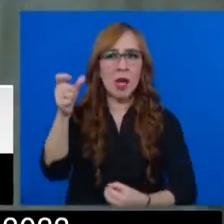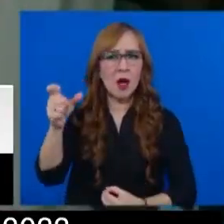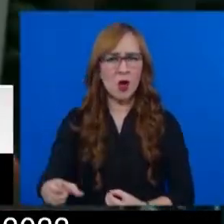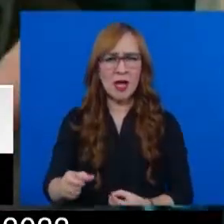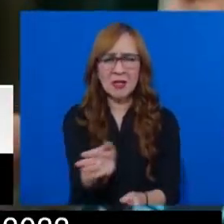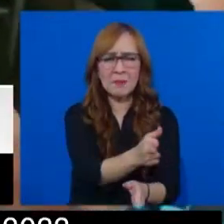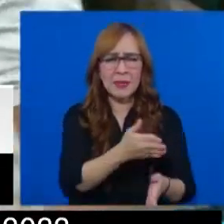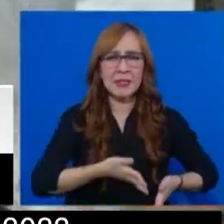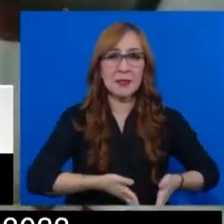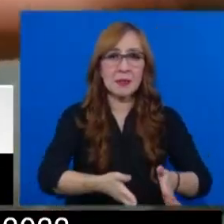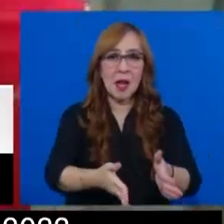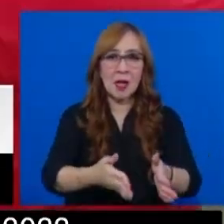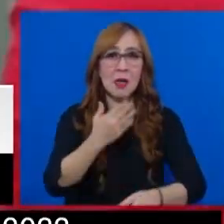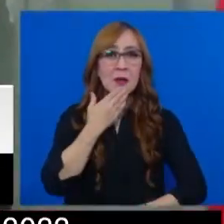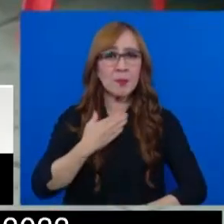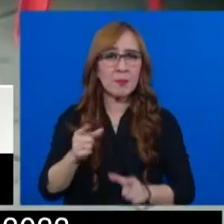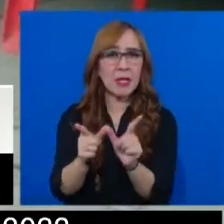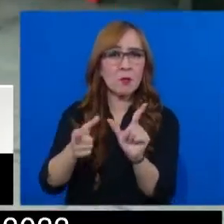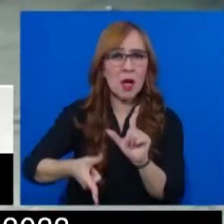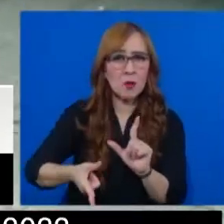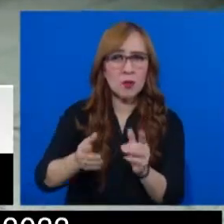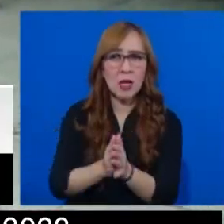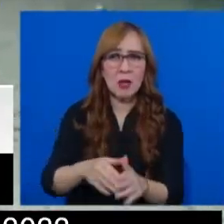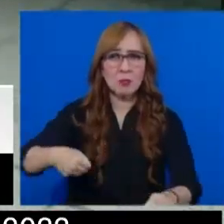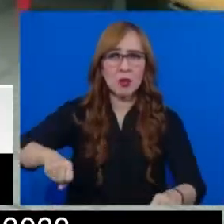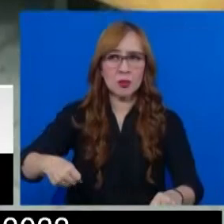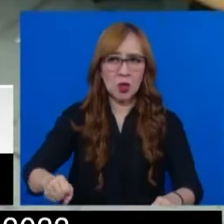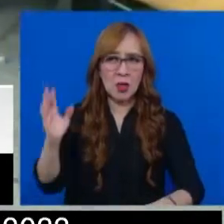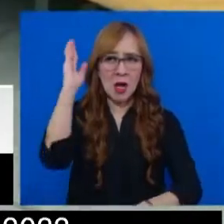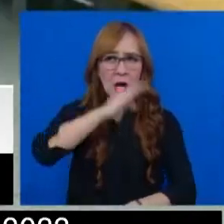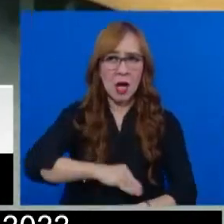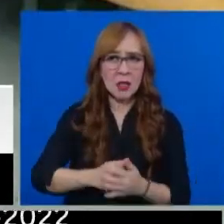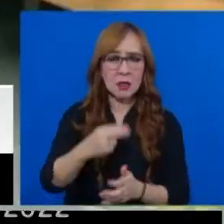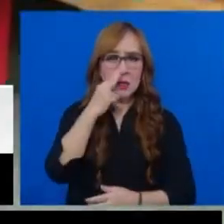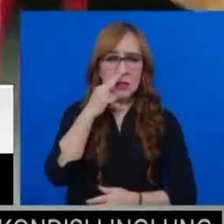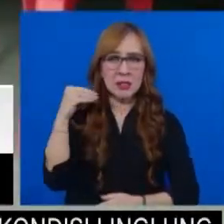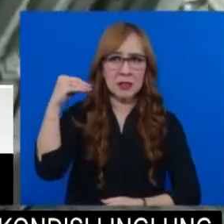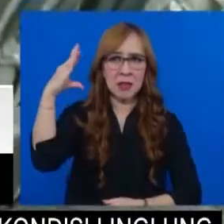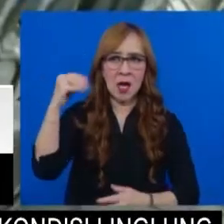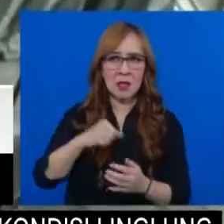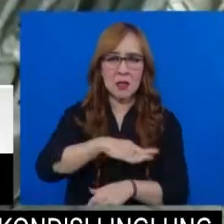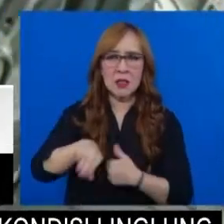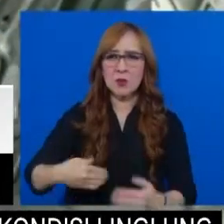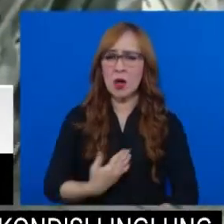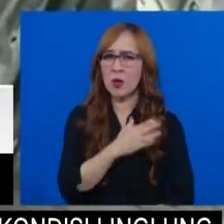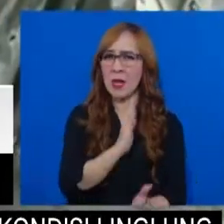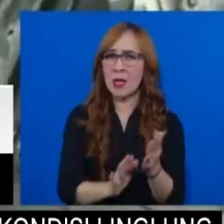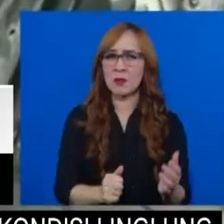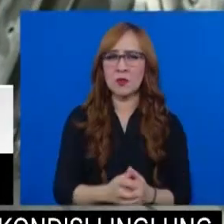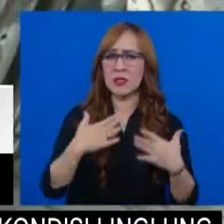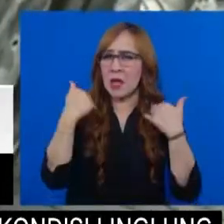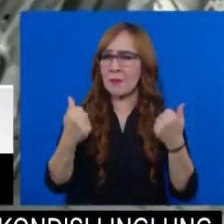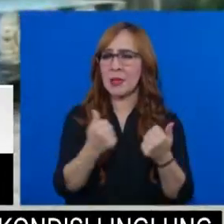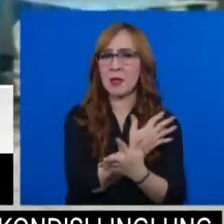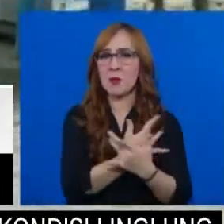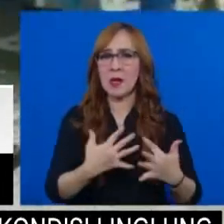raya, pemilik warung, dan pengendara motor pada Senin siang. Satu persatu korban kecelakaan ini diselamatkan warga, termasuk